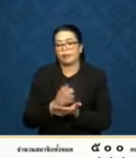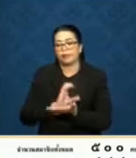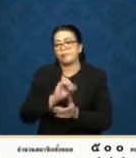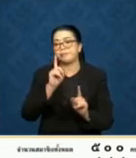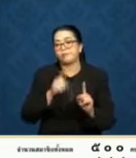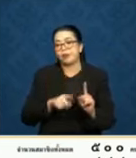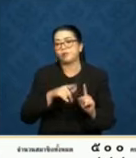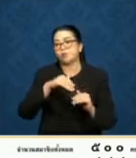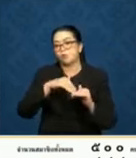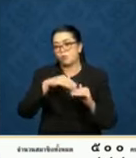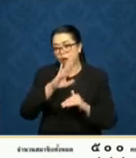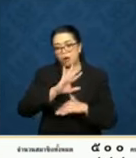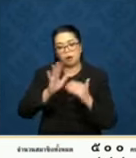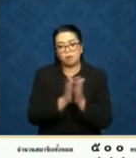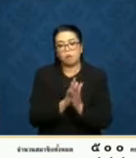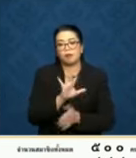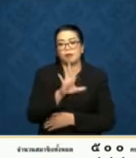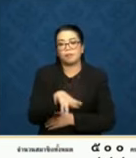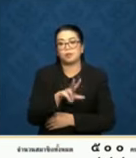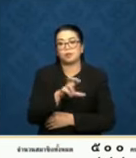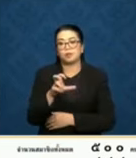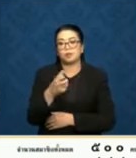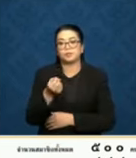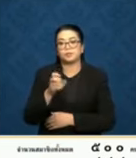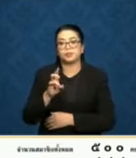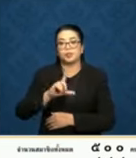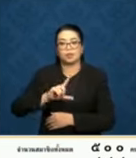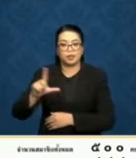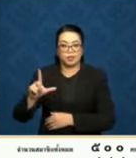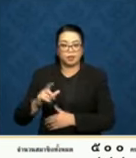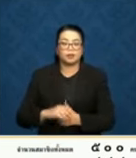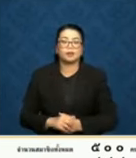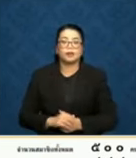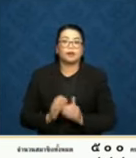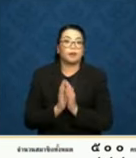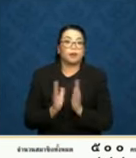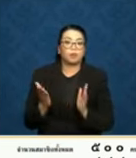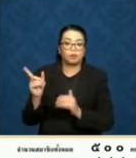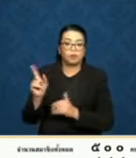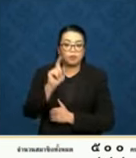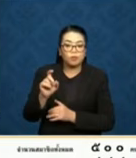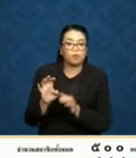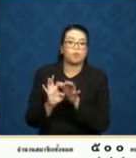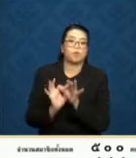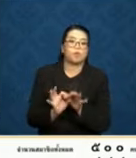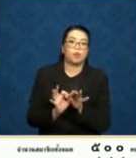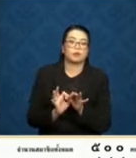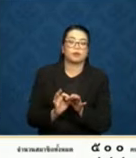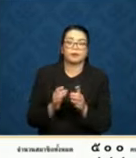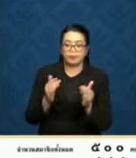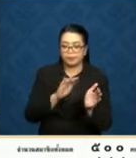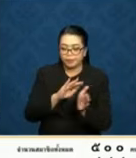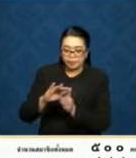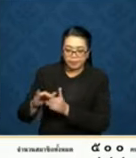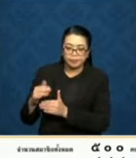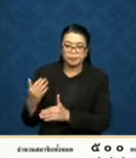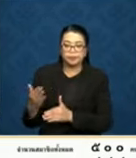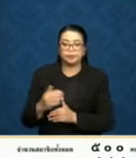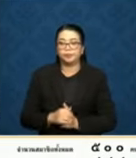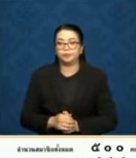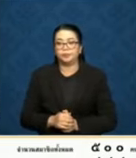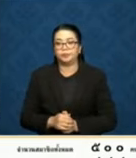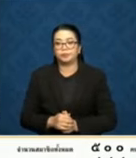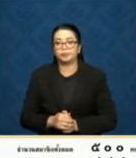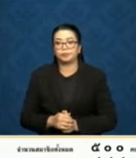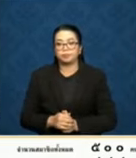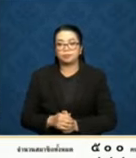า แต่มีอยู่ทั้หมดี่ 5,317 ลานบาทต้ขบคุณที่มคามเป็ห่วงต่มาครับ ในขอสงเกตที่